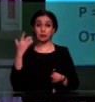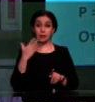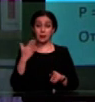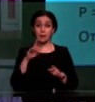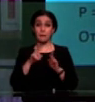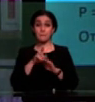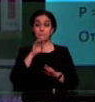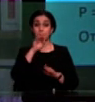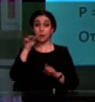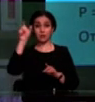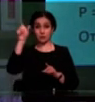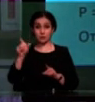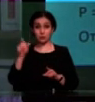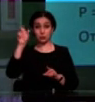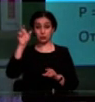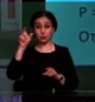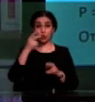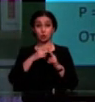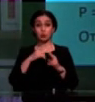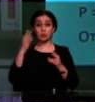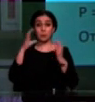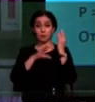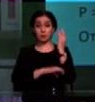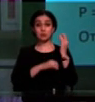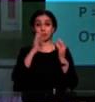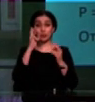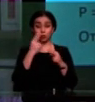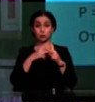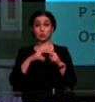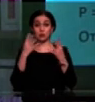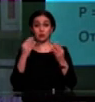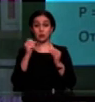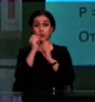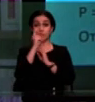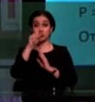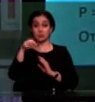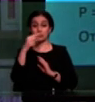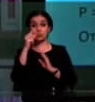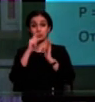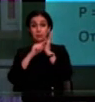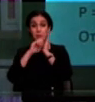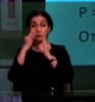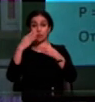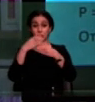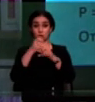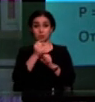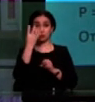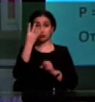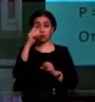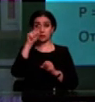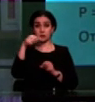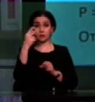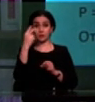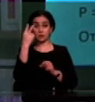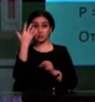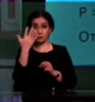Н окажется запланированным на последний день конференции, равна 12/75. Сокращаем